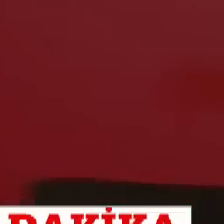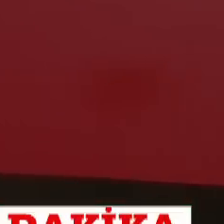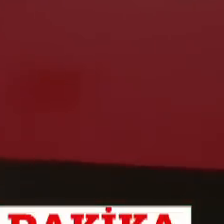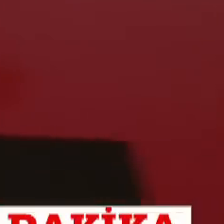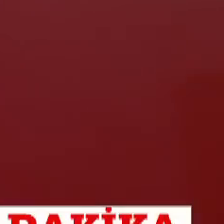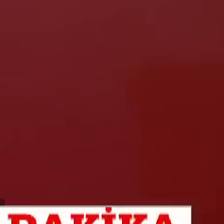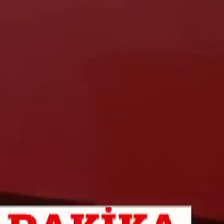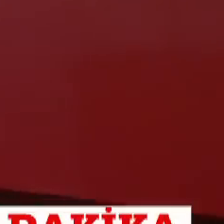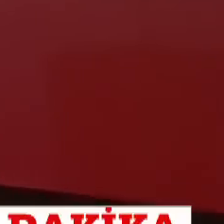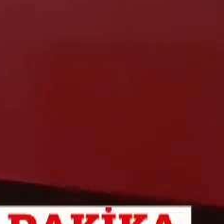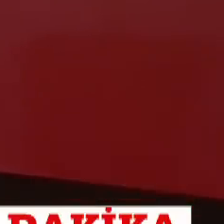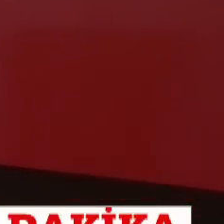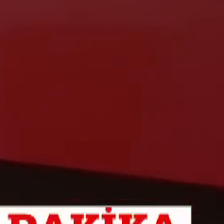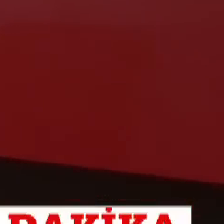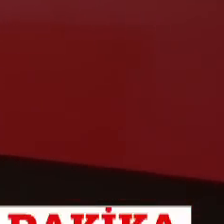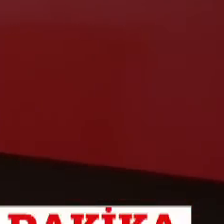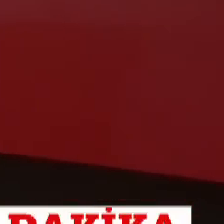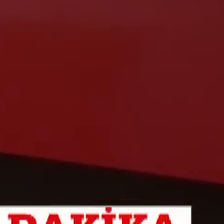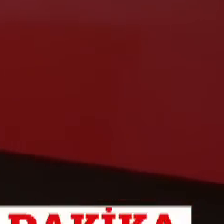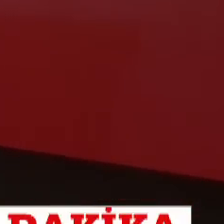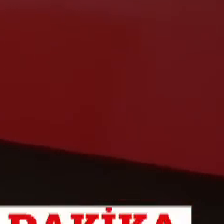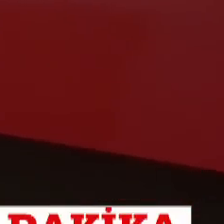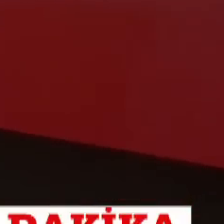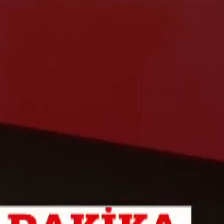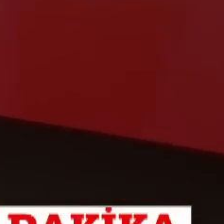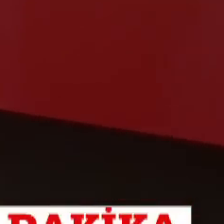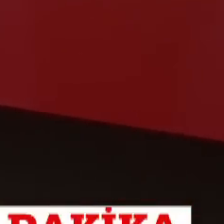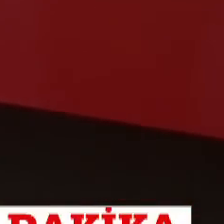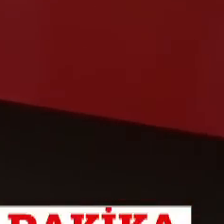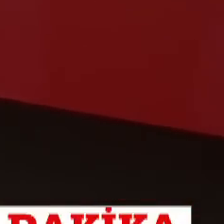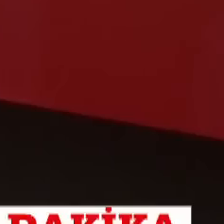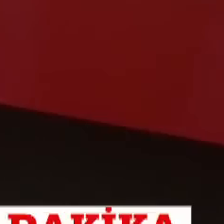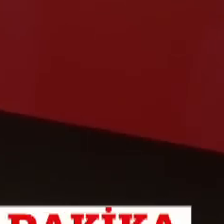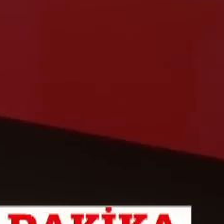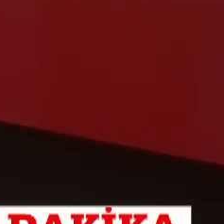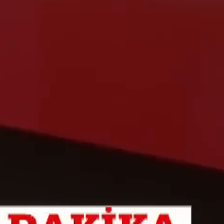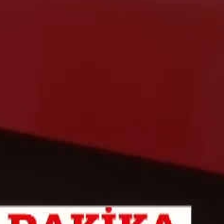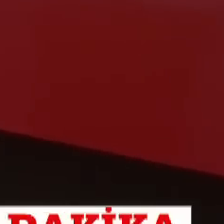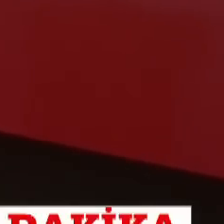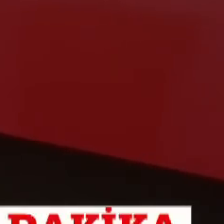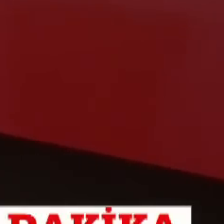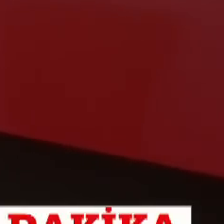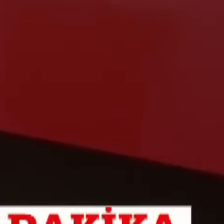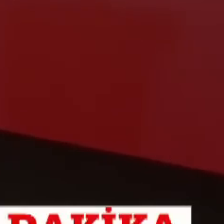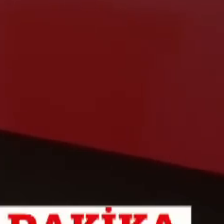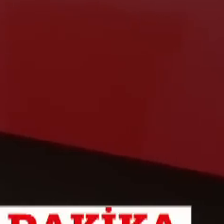şu tarihi sözü Büyük Atatürk tarihe nakşetmiştir. Ve demiştir ki